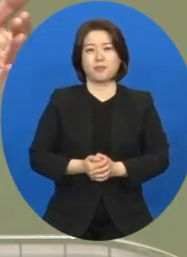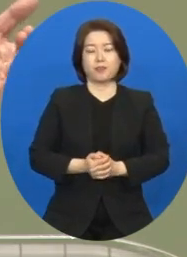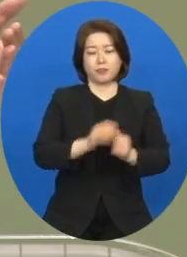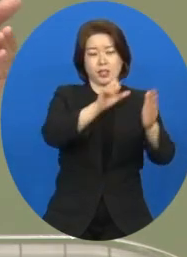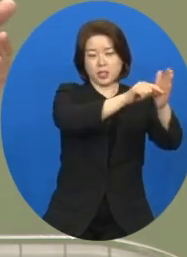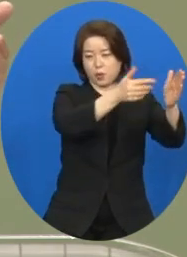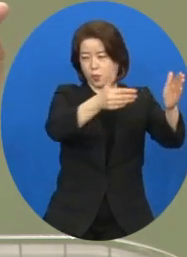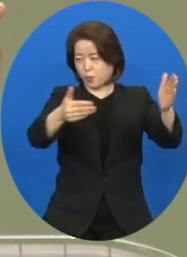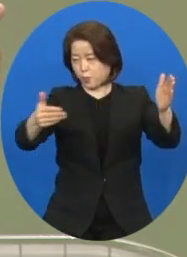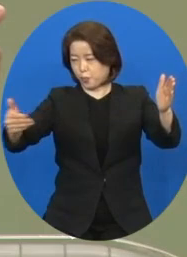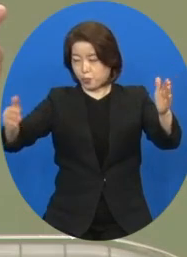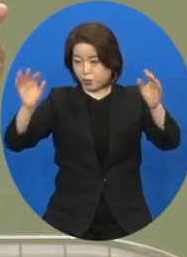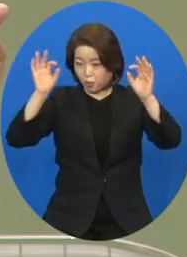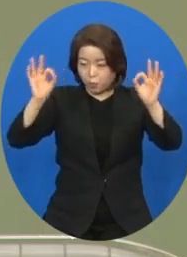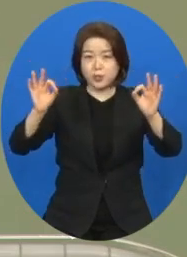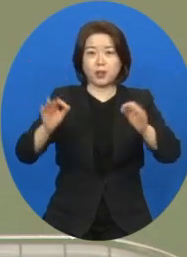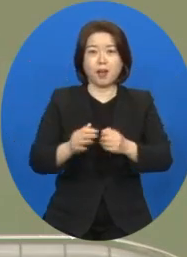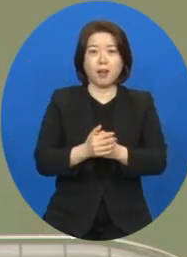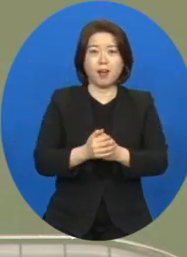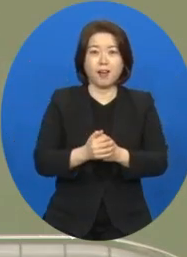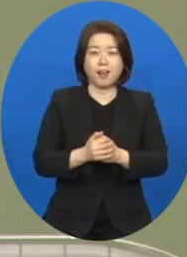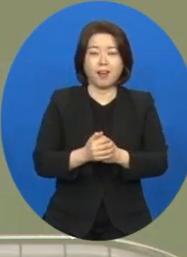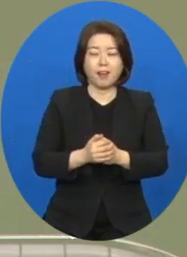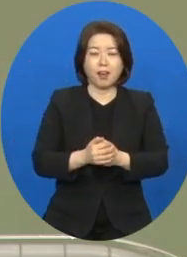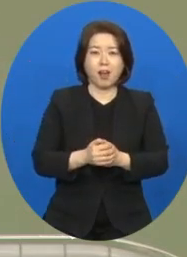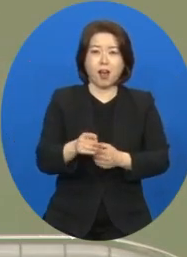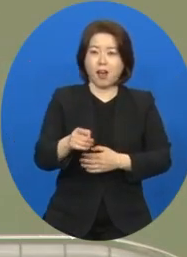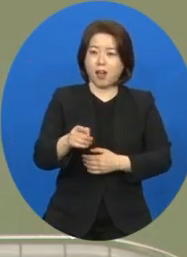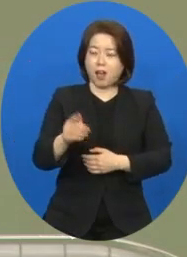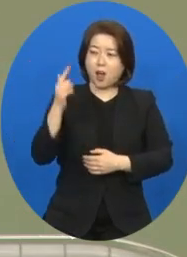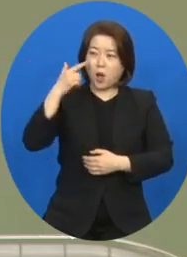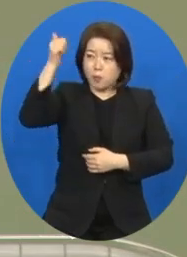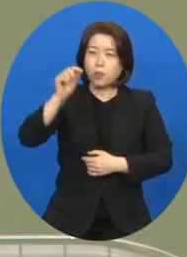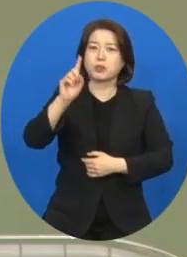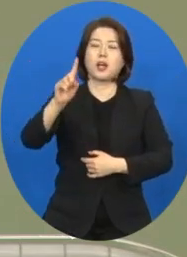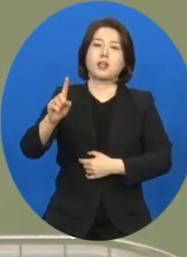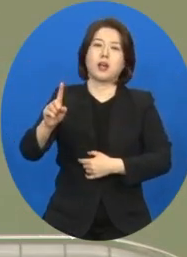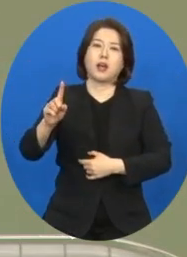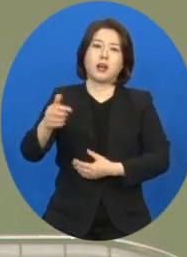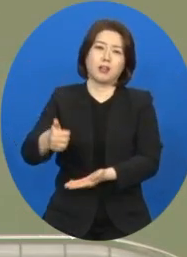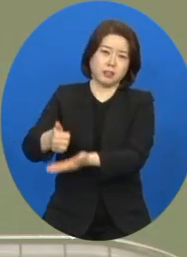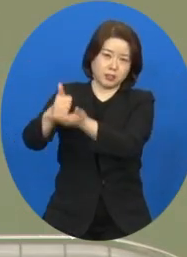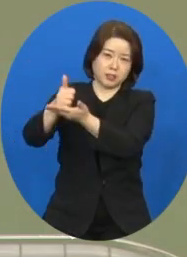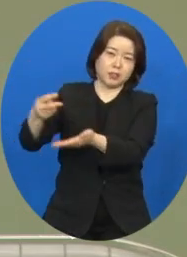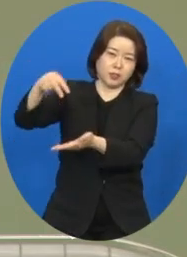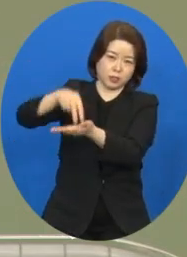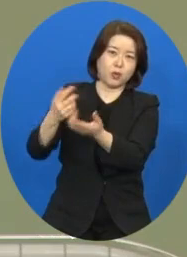세월을 길게 보면 그러면 목사 한 사람을 세운 거죠.